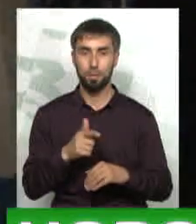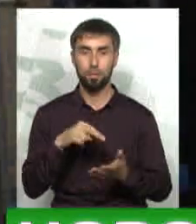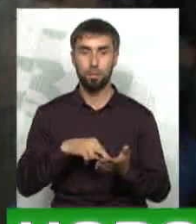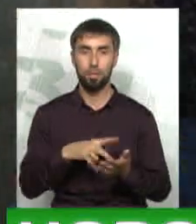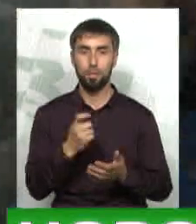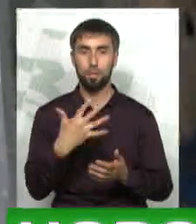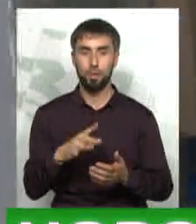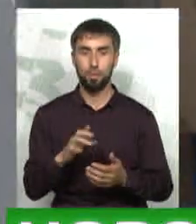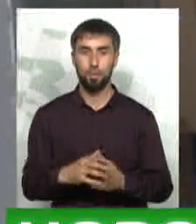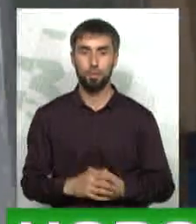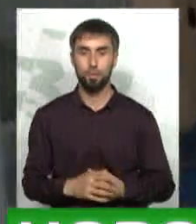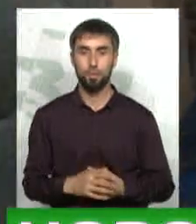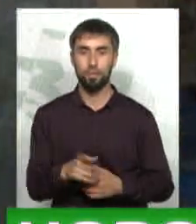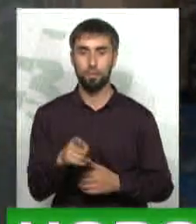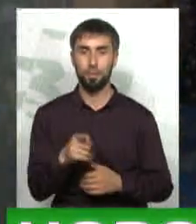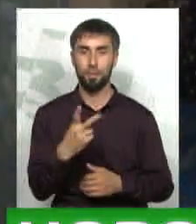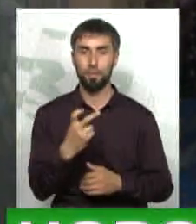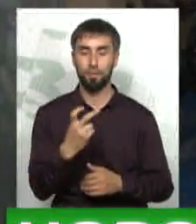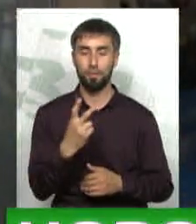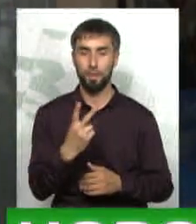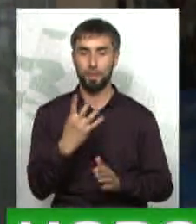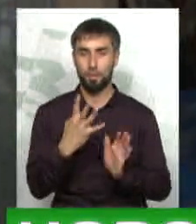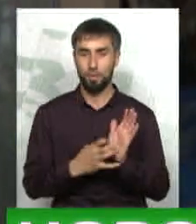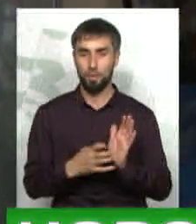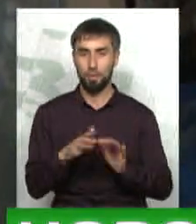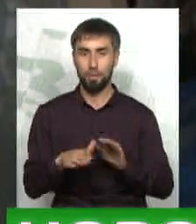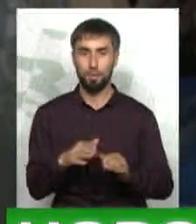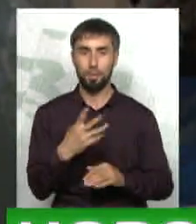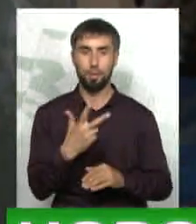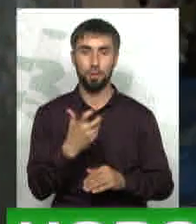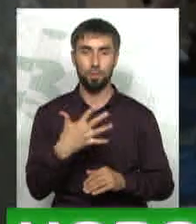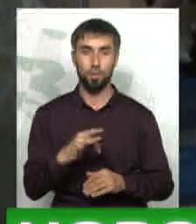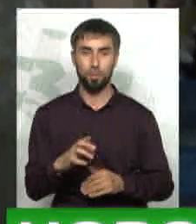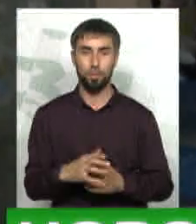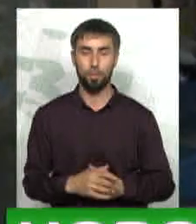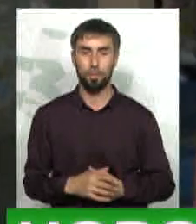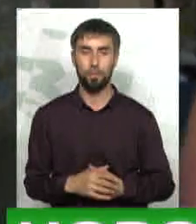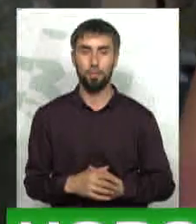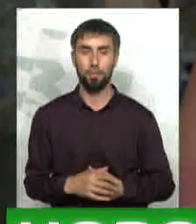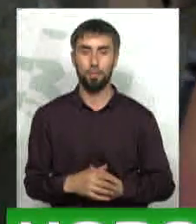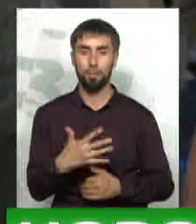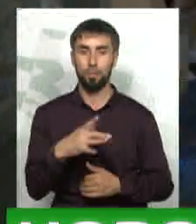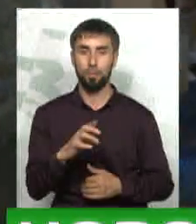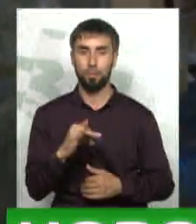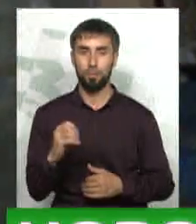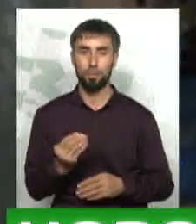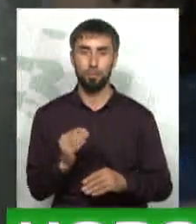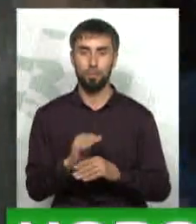рублей. Здесь 2900. Это выходит 350 рублей. Но 50 рублей уже